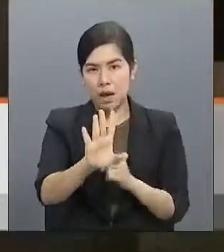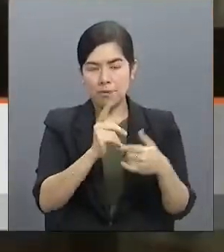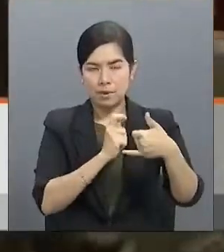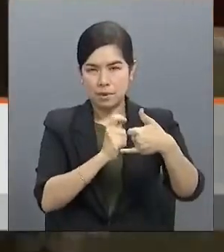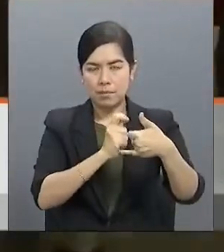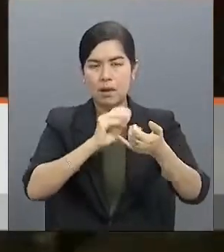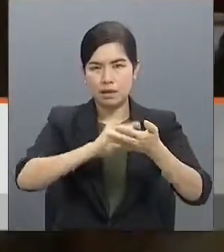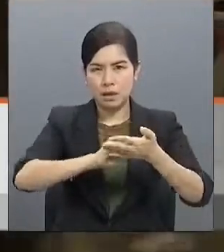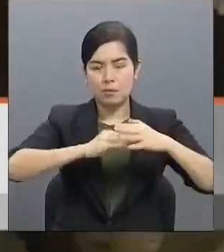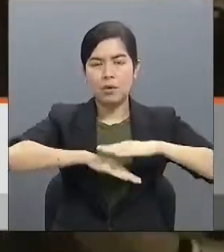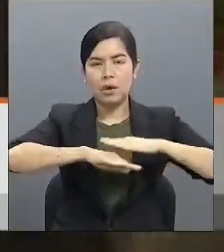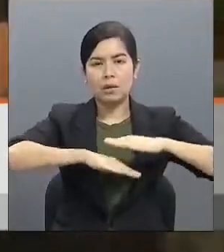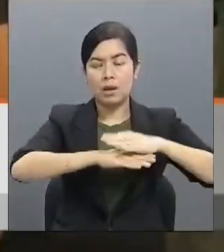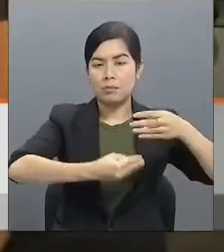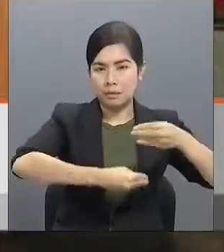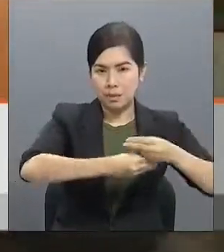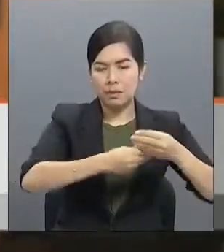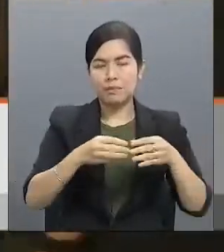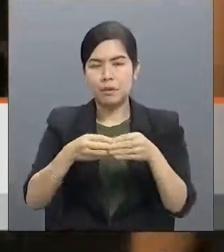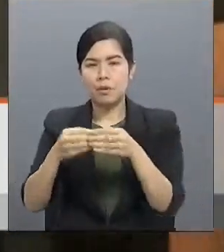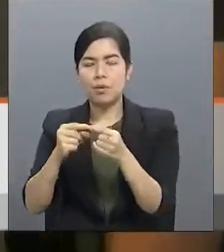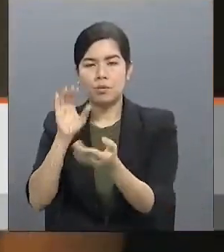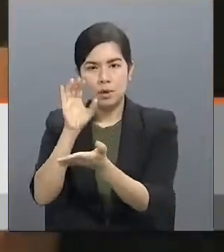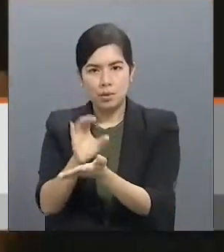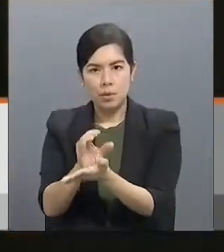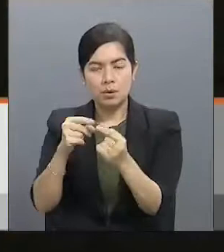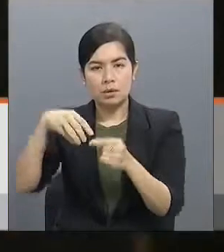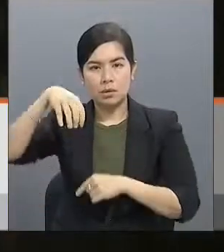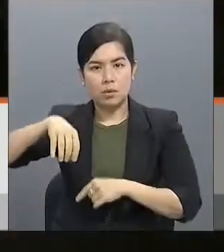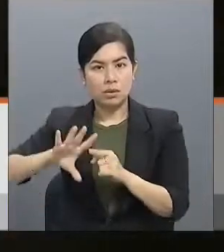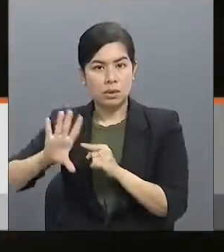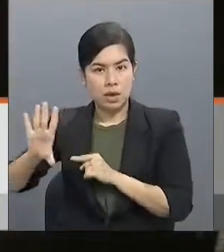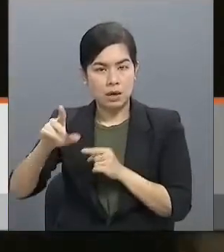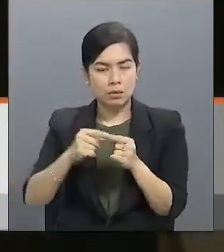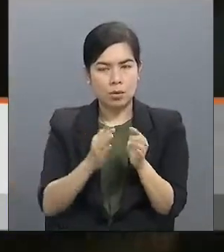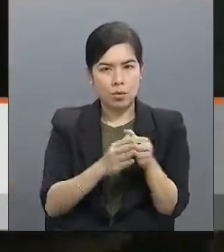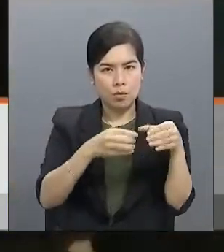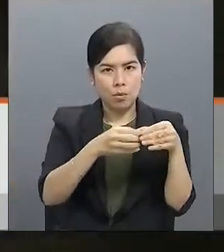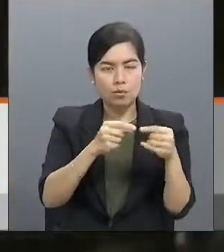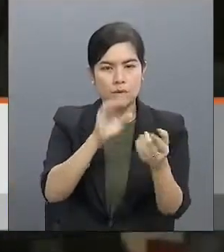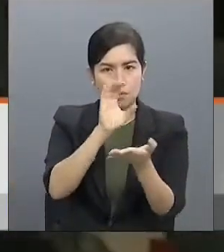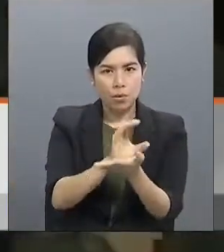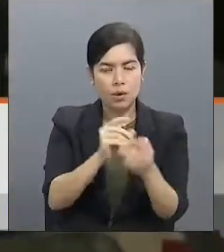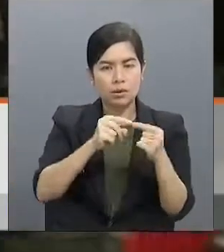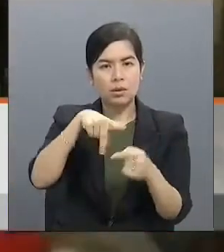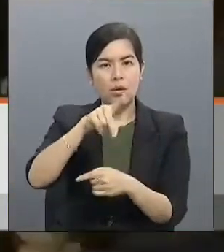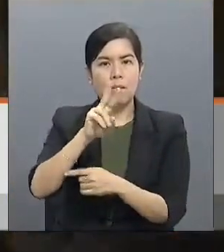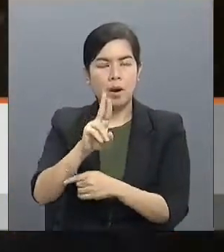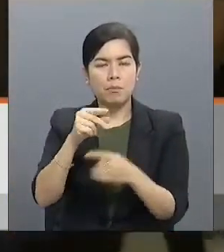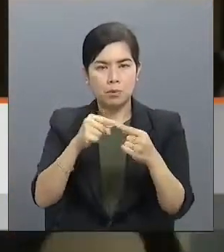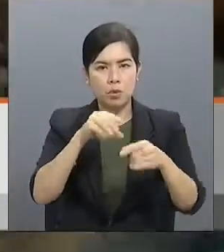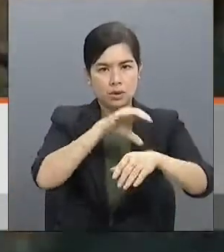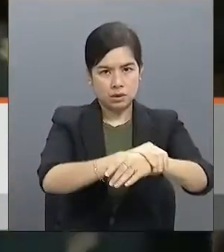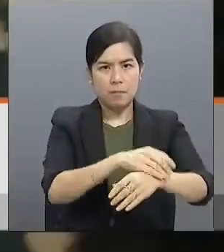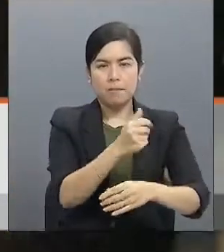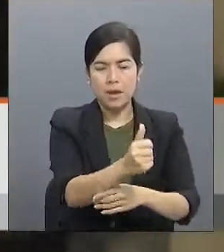ติมหลังจากที่ชุดสืบสวนตำรวจภูธรภาค5ร่วมกับตำรวจกองปราบปรามจับกุมได้ในพื้นที่ตำบลหนองกระโดนอำเภอเมืองนครสวรรค์ตั้